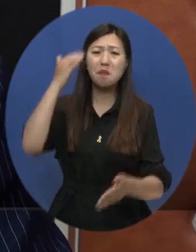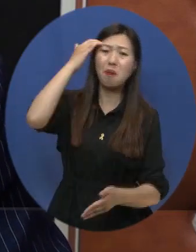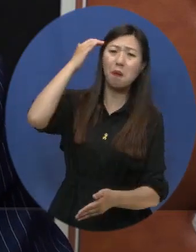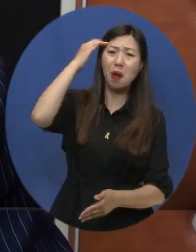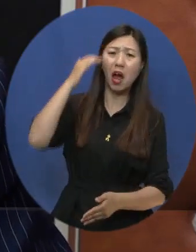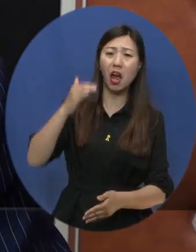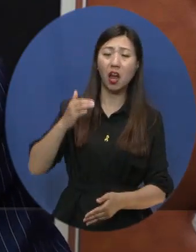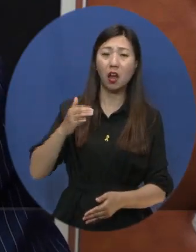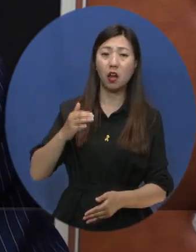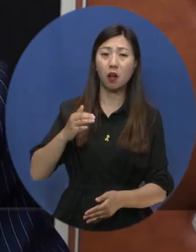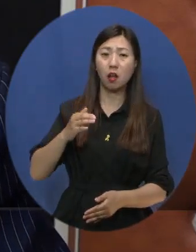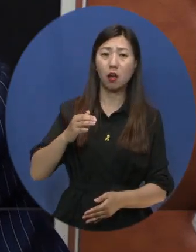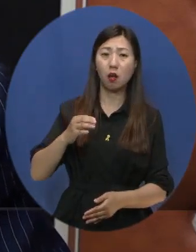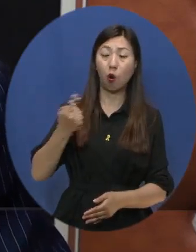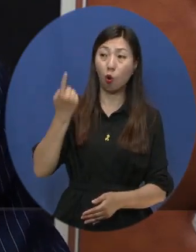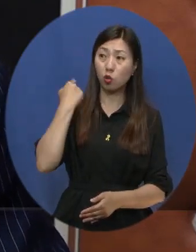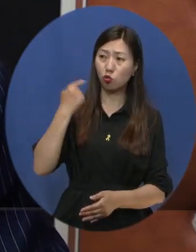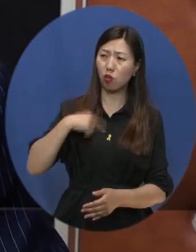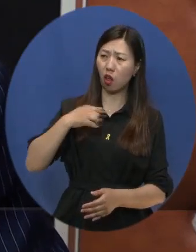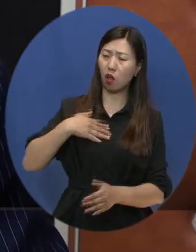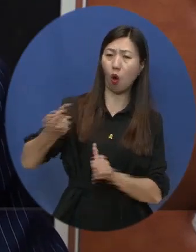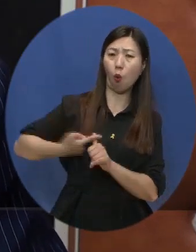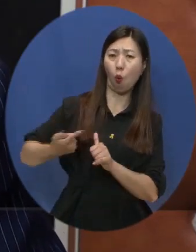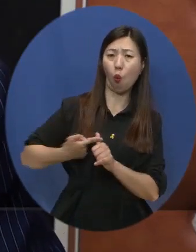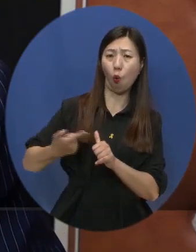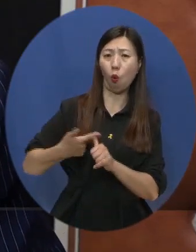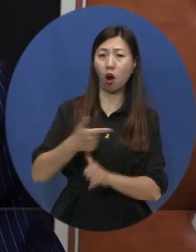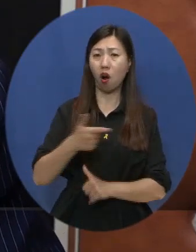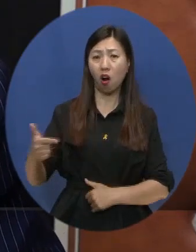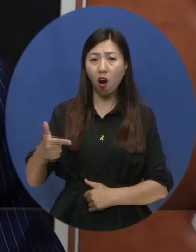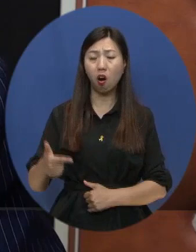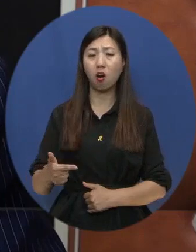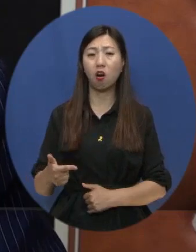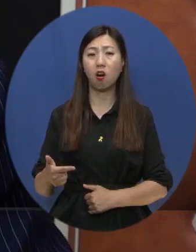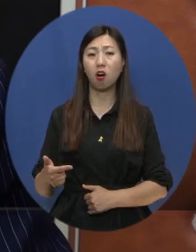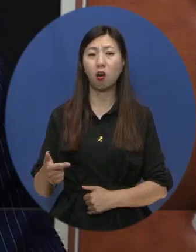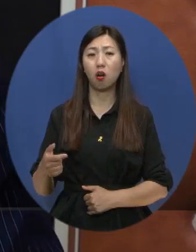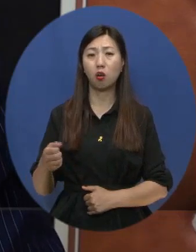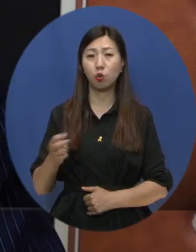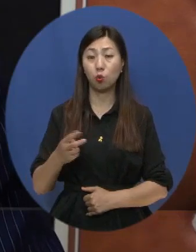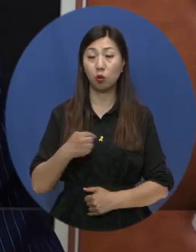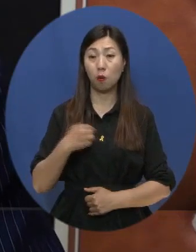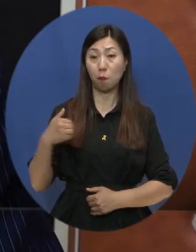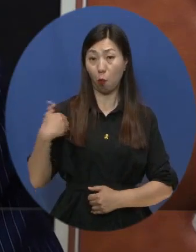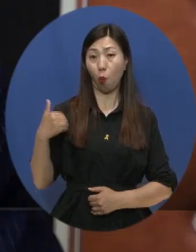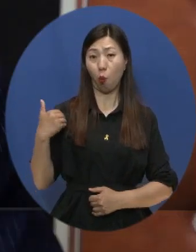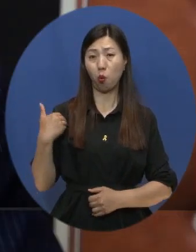욕을 막 어제도 하시더라고요. 그러면서 또 모르니까